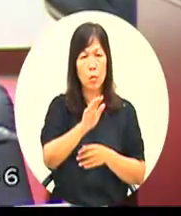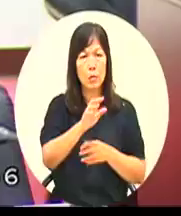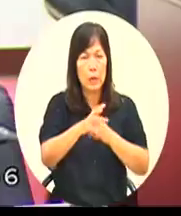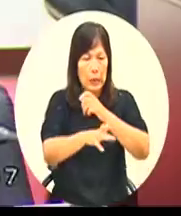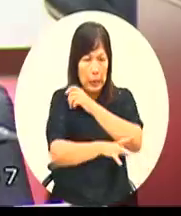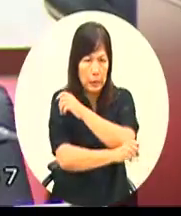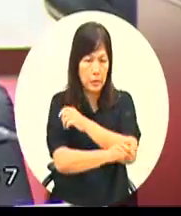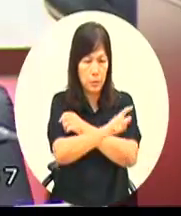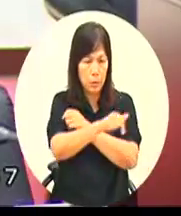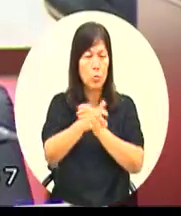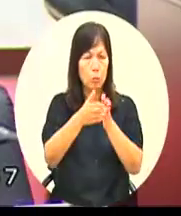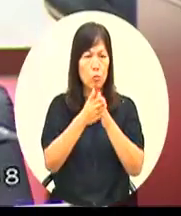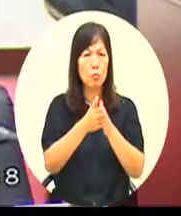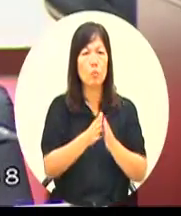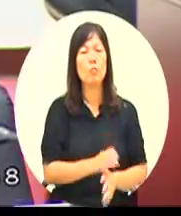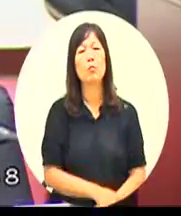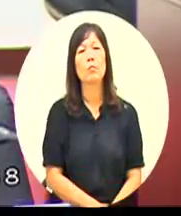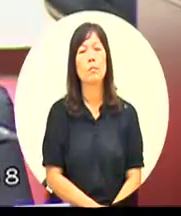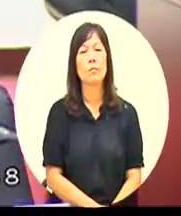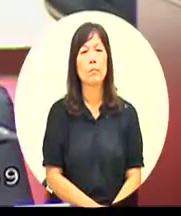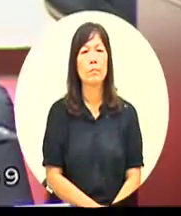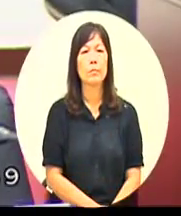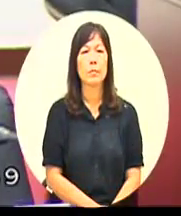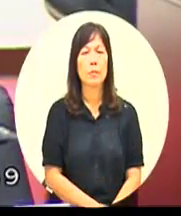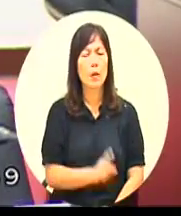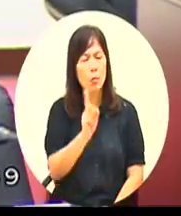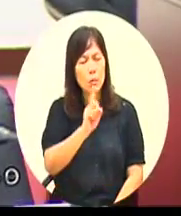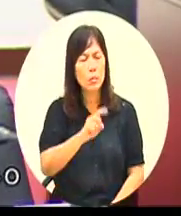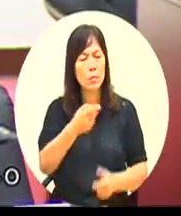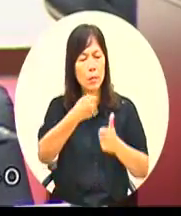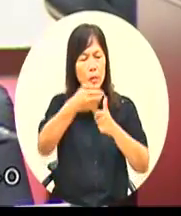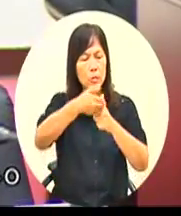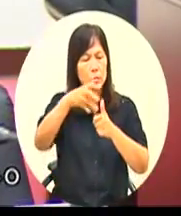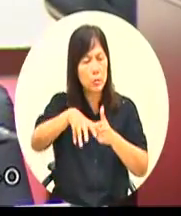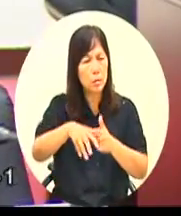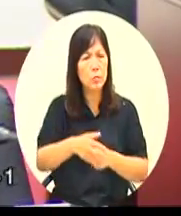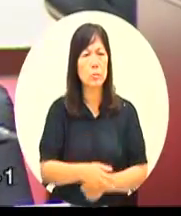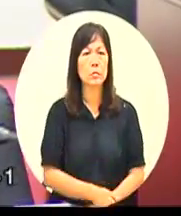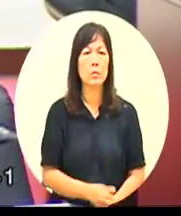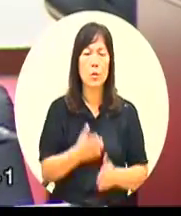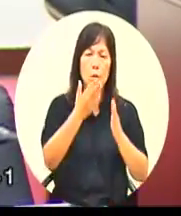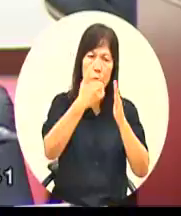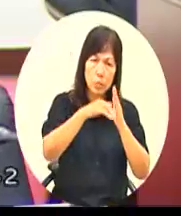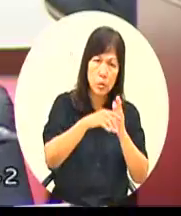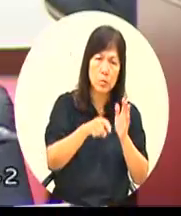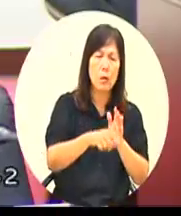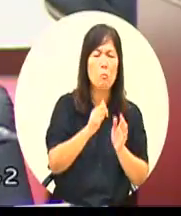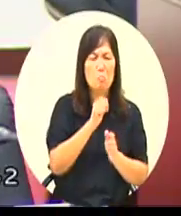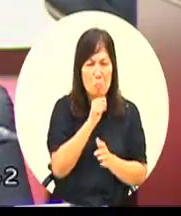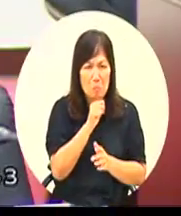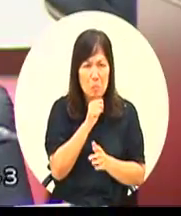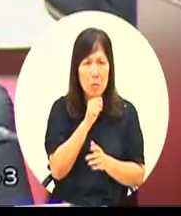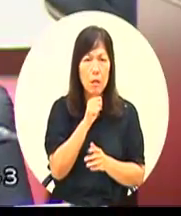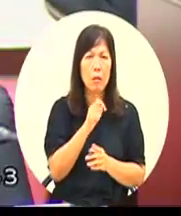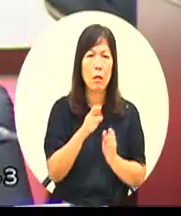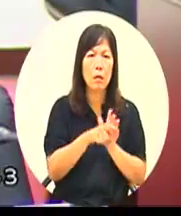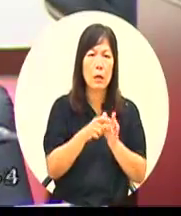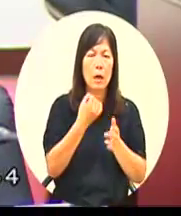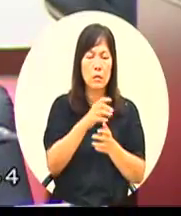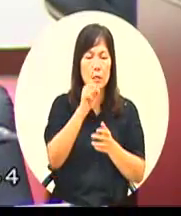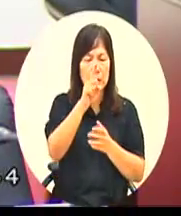的一个设备吼。那为什么我们教育局，为什么学校那么穷，穷到一部